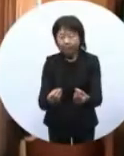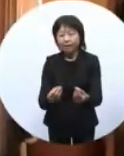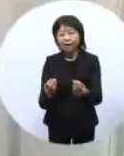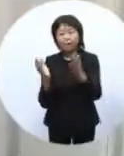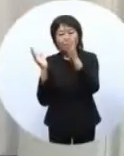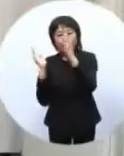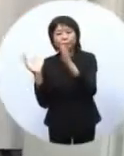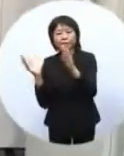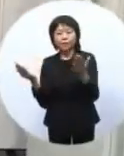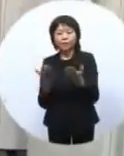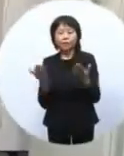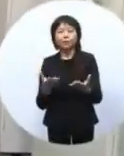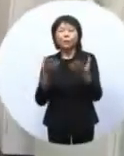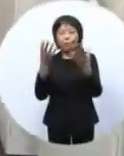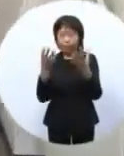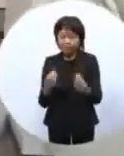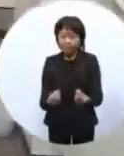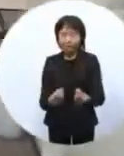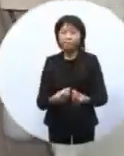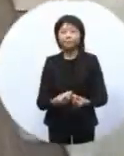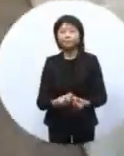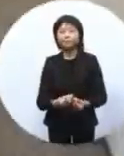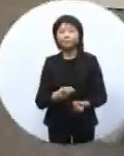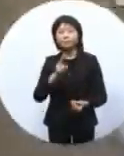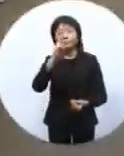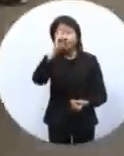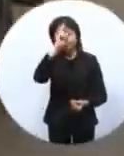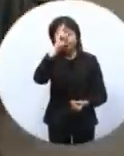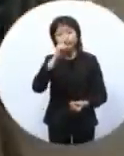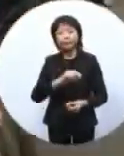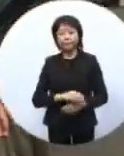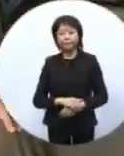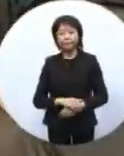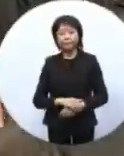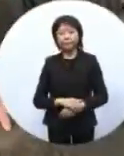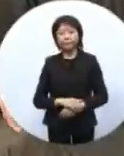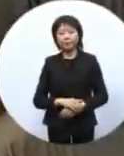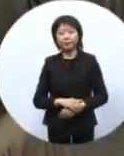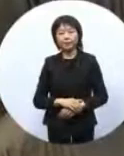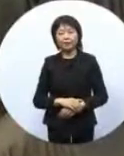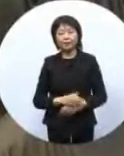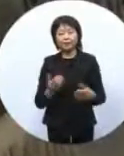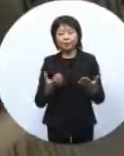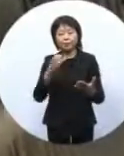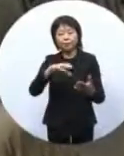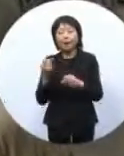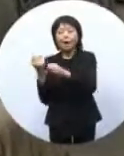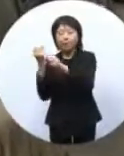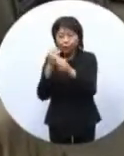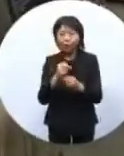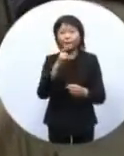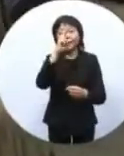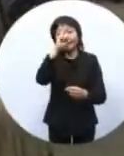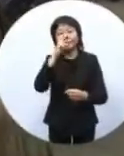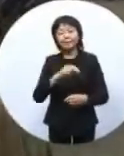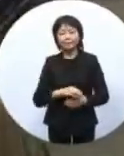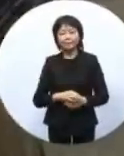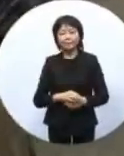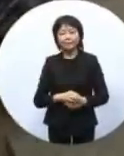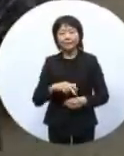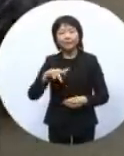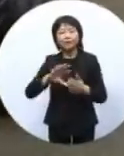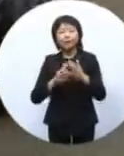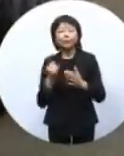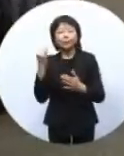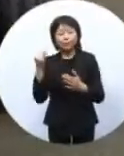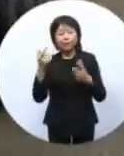は終了。お昼の12時、庁舎に戻りランチタイムです。須藤さんはいつ